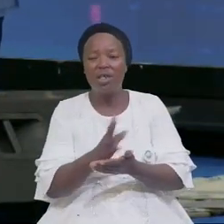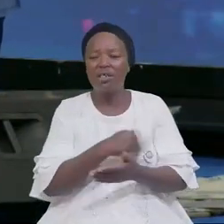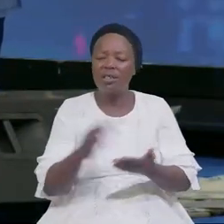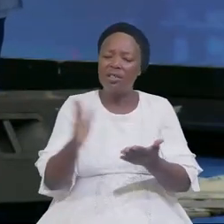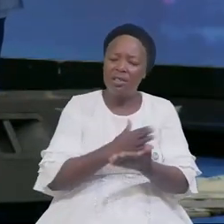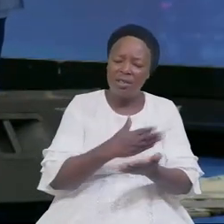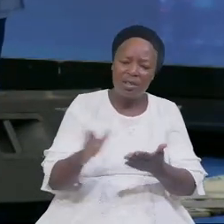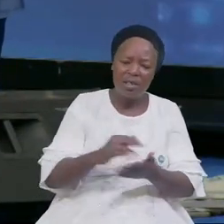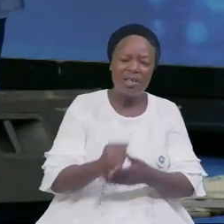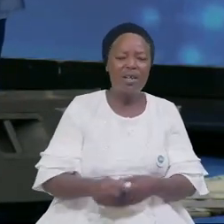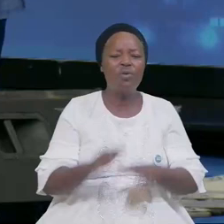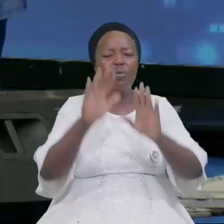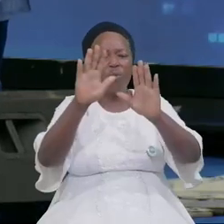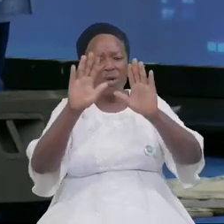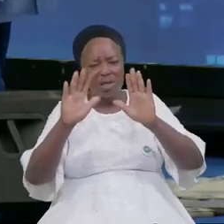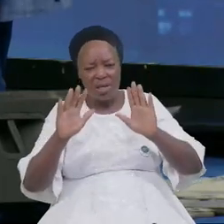la grâce